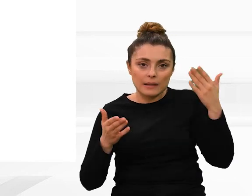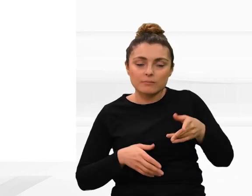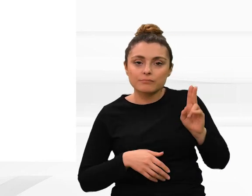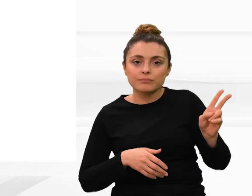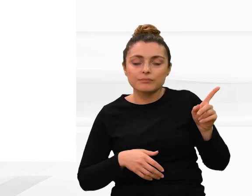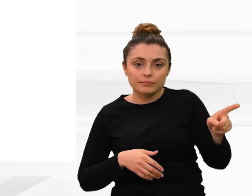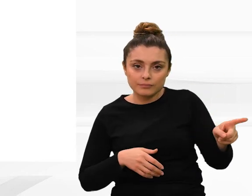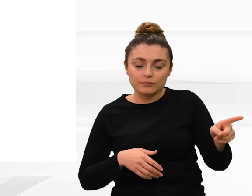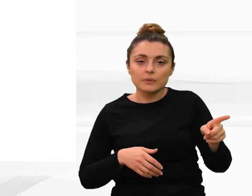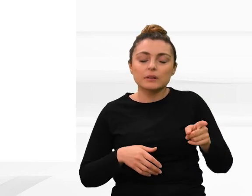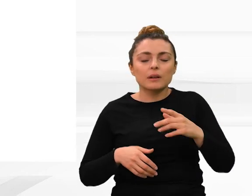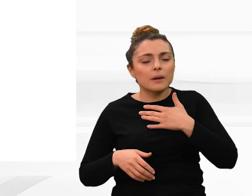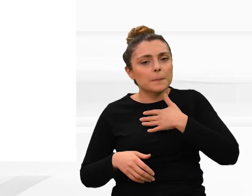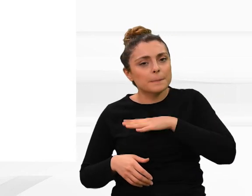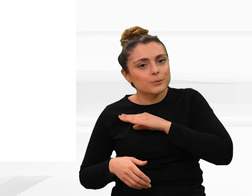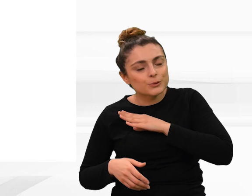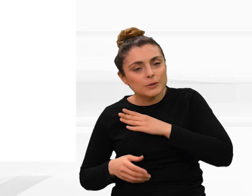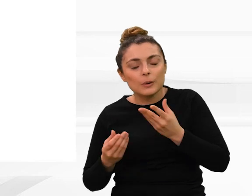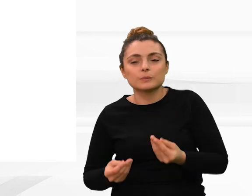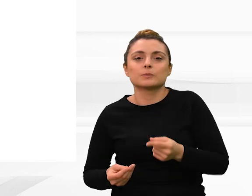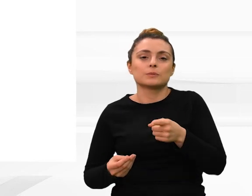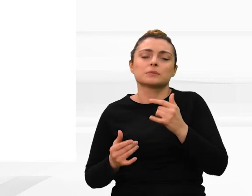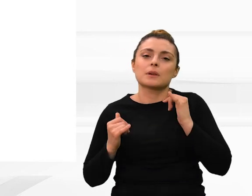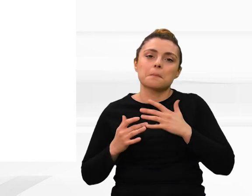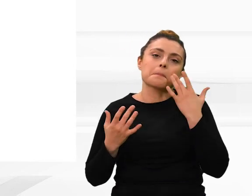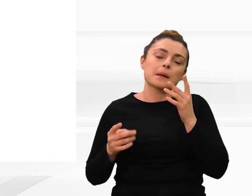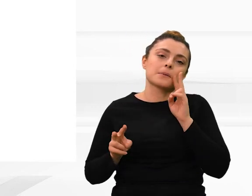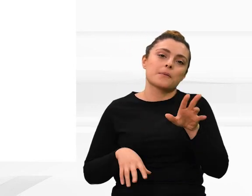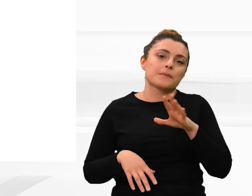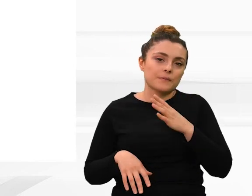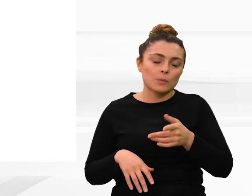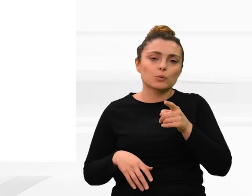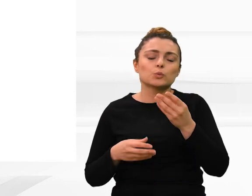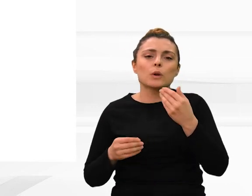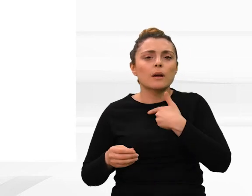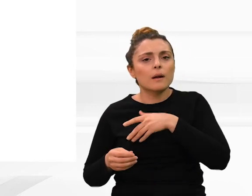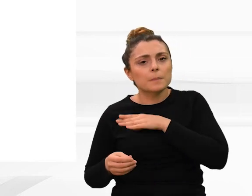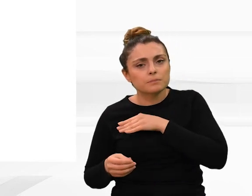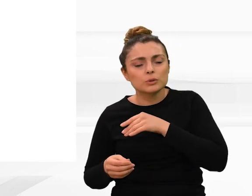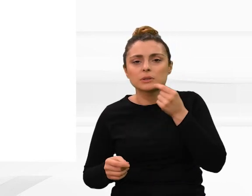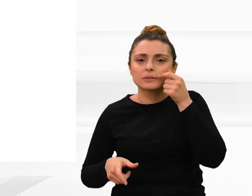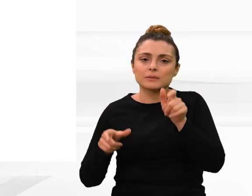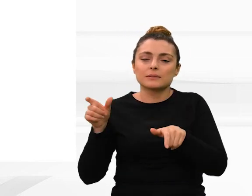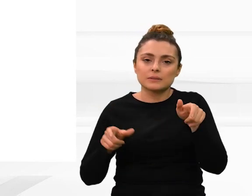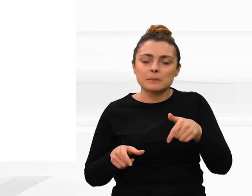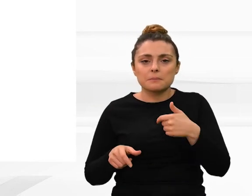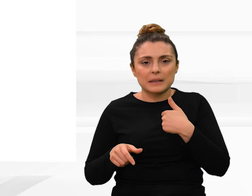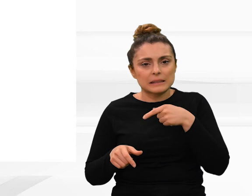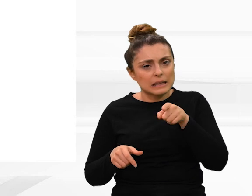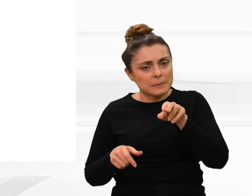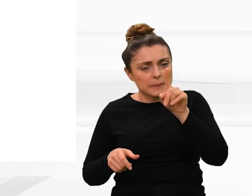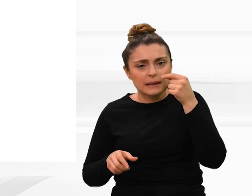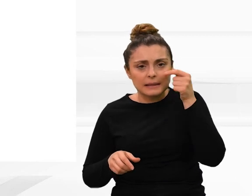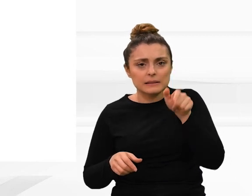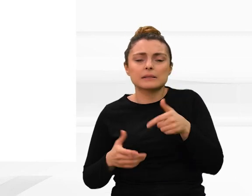Efendimiz'in alçak gönüllü olduğunu rahatlıkla söyleyebiliriz Çok alçakgönüllü bir davranış Ben de senin gibi